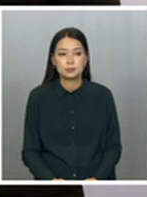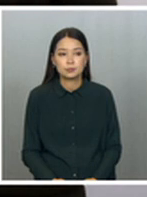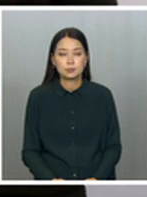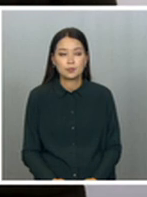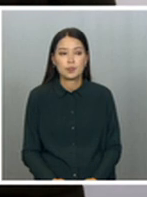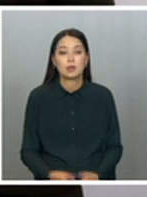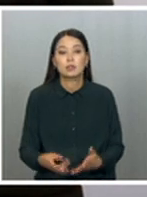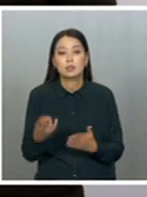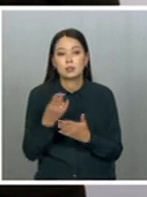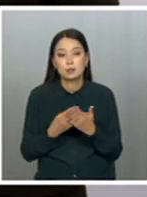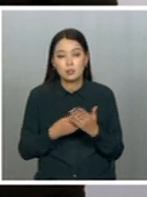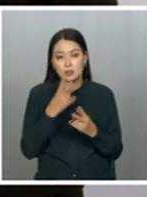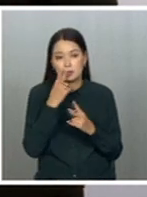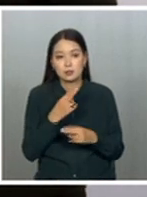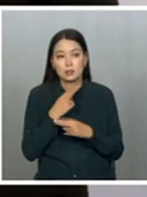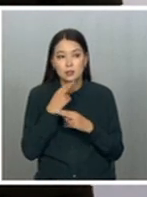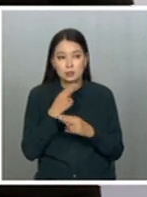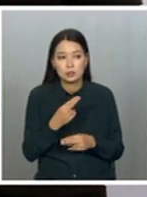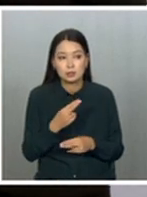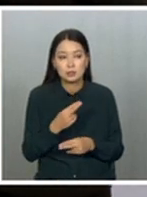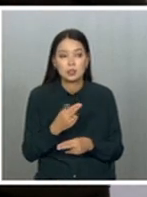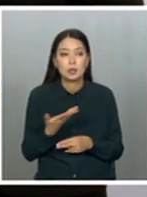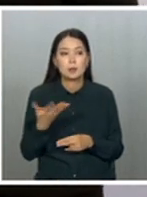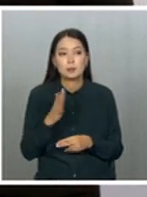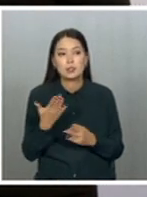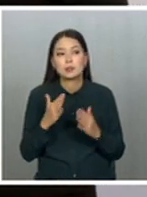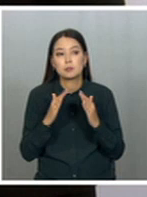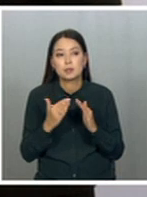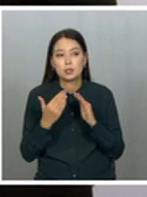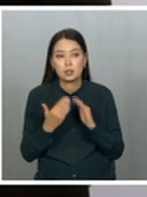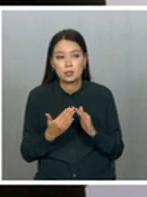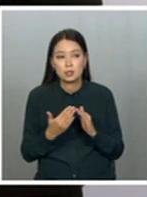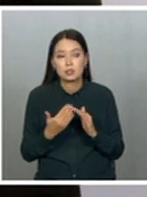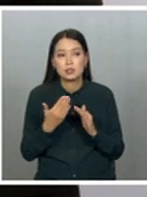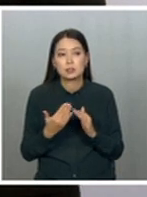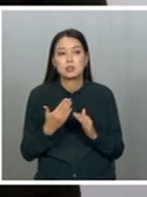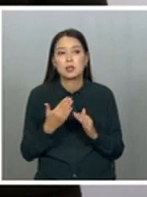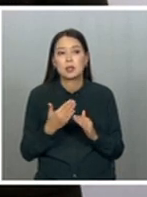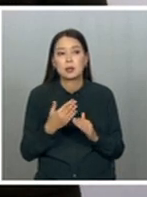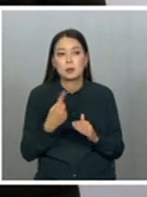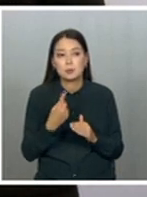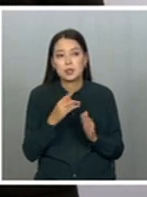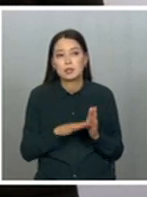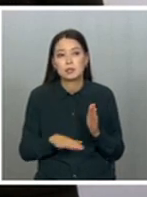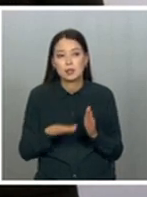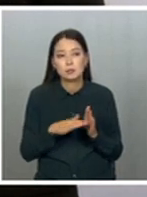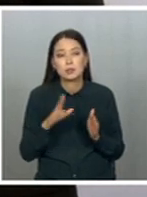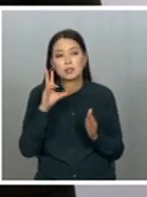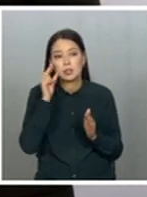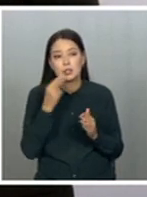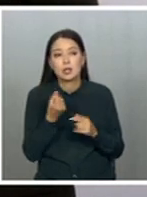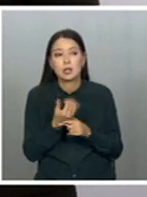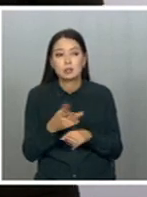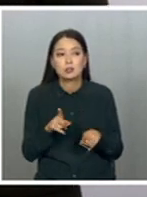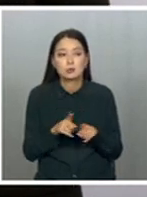назар аударайық. Қиық пирамиданың бір табан қабырғасының саны қанша болса,